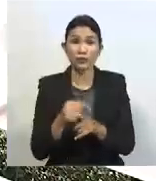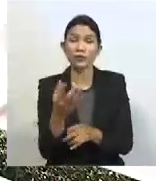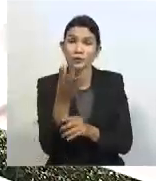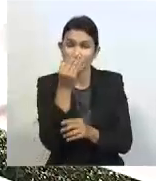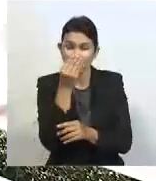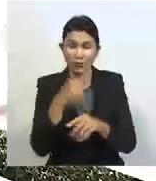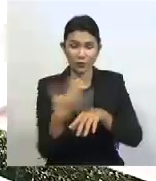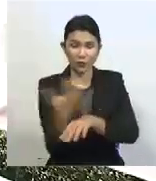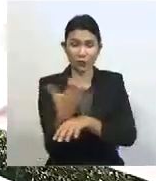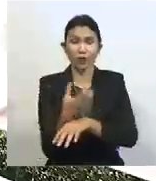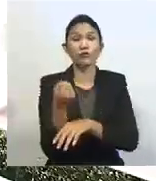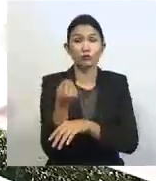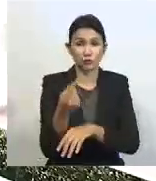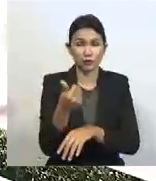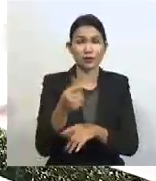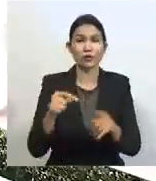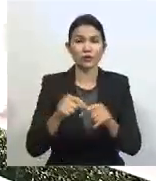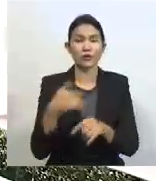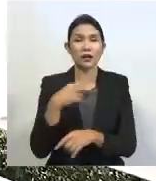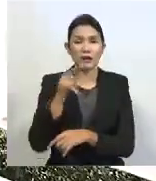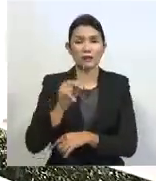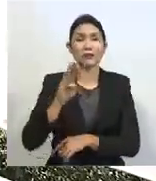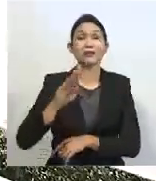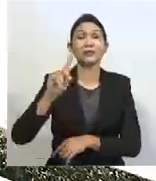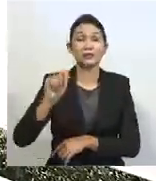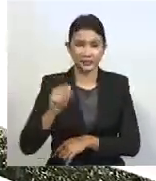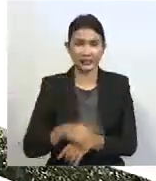ถ่ายทอดสดพิธีมิสซาได้นะคะผ่านทางหน้าจอ NPT ค่ะ